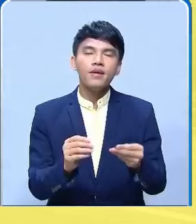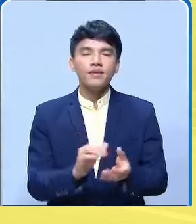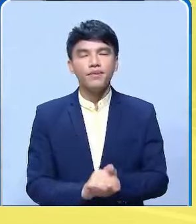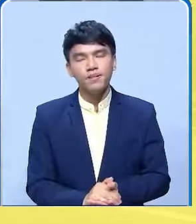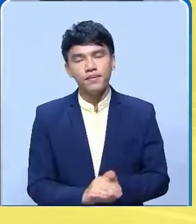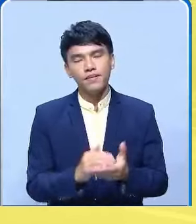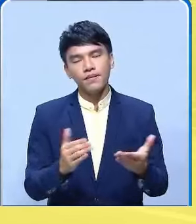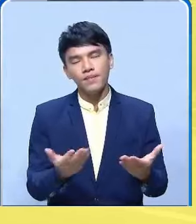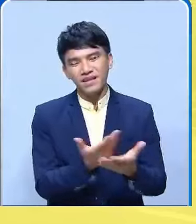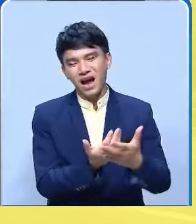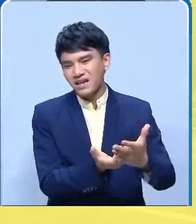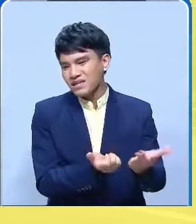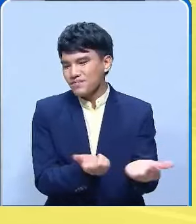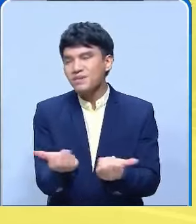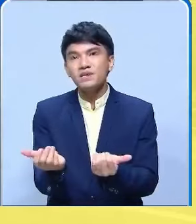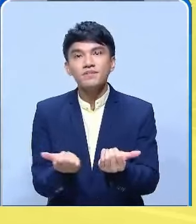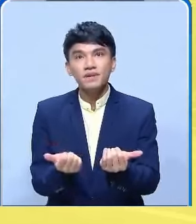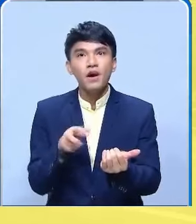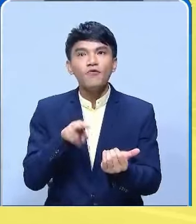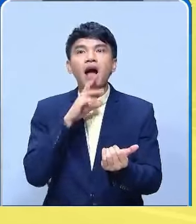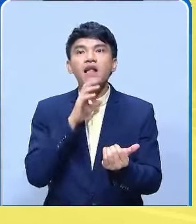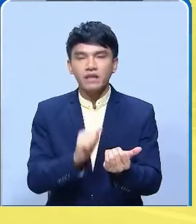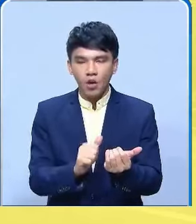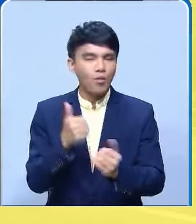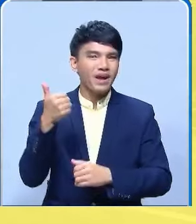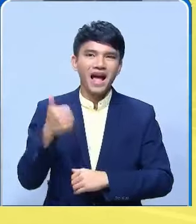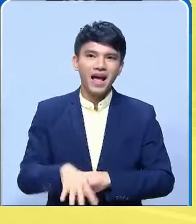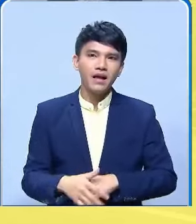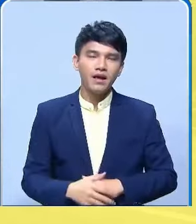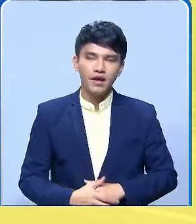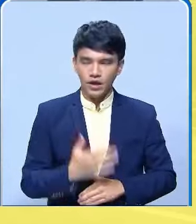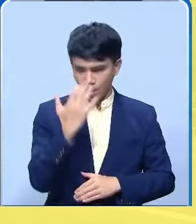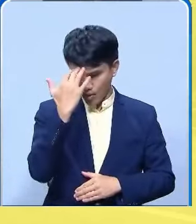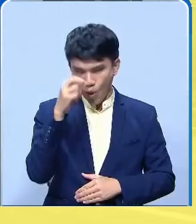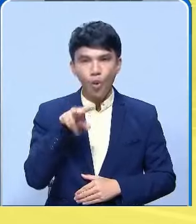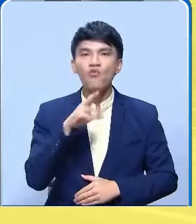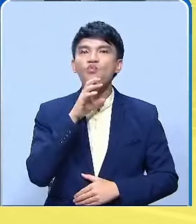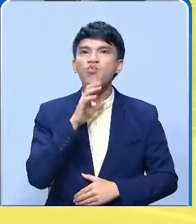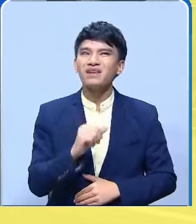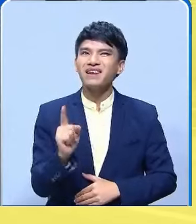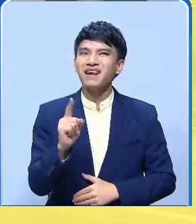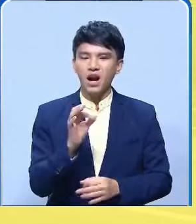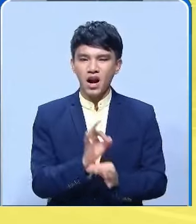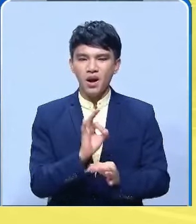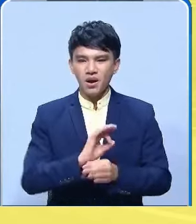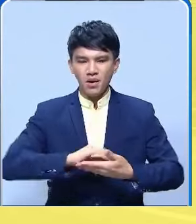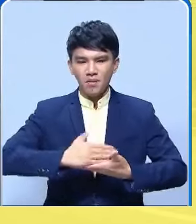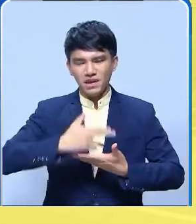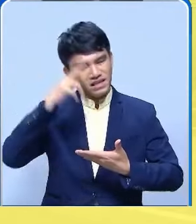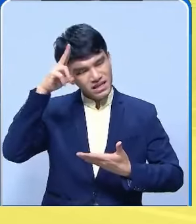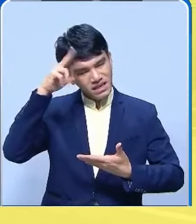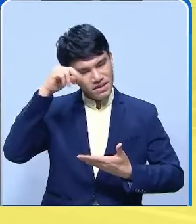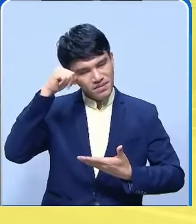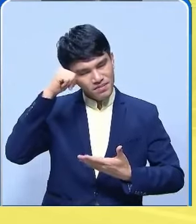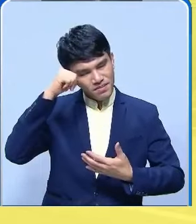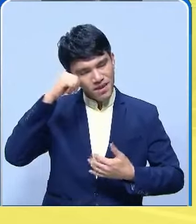ล้วก็ยืมเงินนายต่อแฟนเก่าคนนี้ไม่ได้เพราะแฟนเก่าเนี่ยเหมือนกับไปเปิดบัญชีม้าแล้วก็ไปเหมือนรับสแกนหน้า